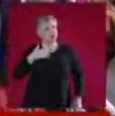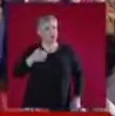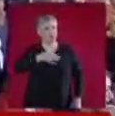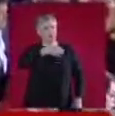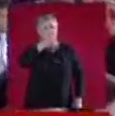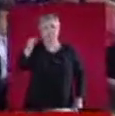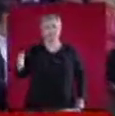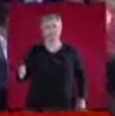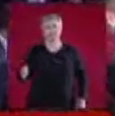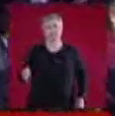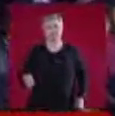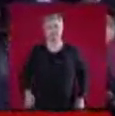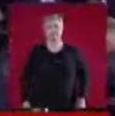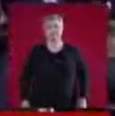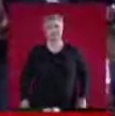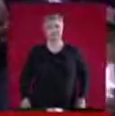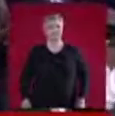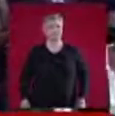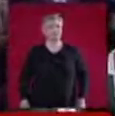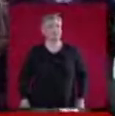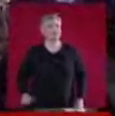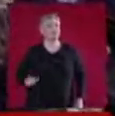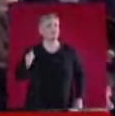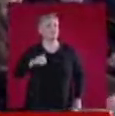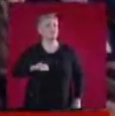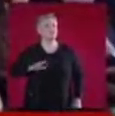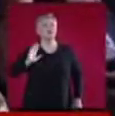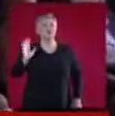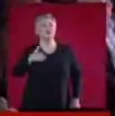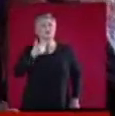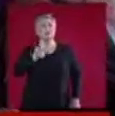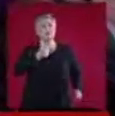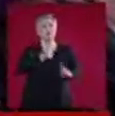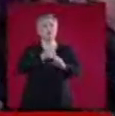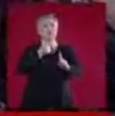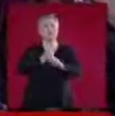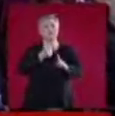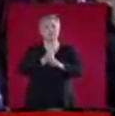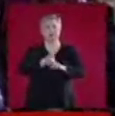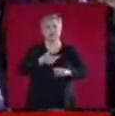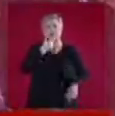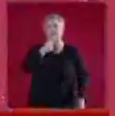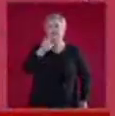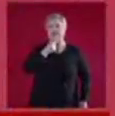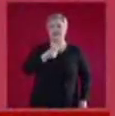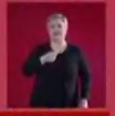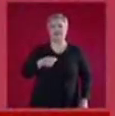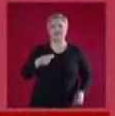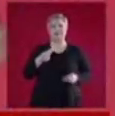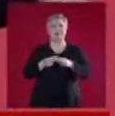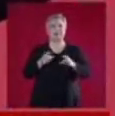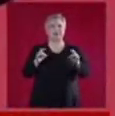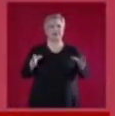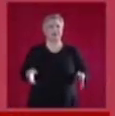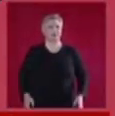ξέρετε οι πιο όμορφες μάχες είναι πάντοτε οι δύσκολες μάχες και μια τέτοια μάχη έχουμε να